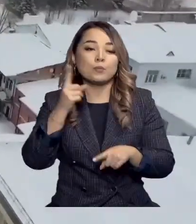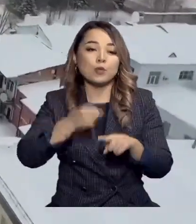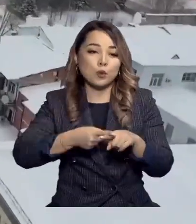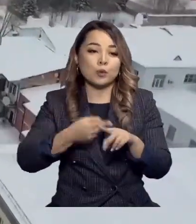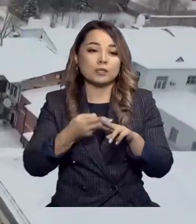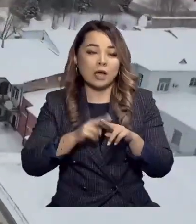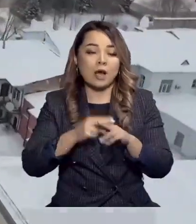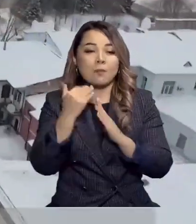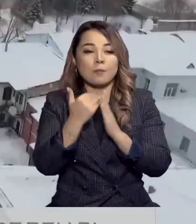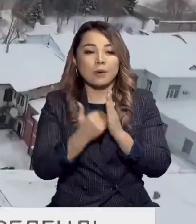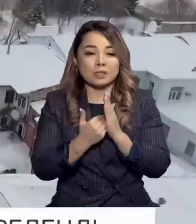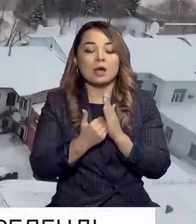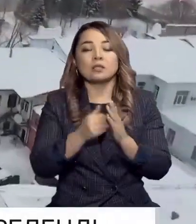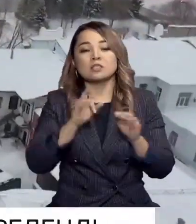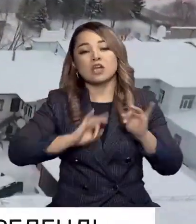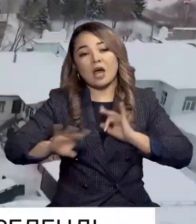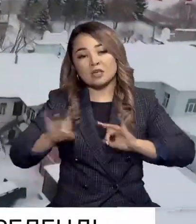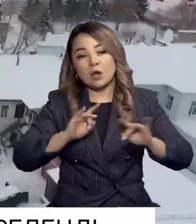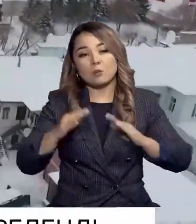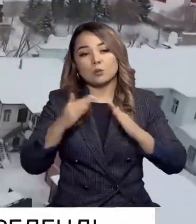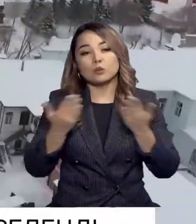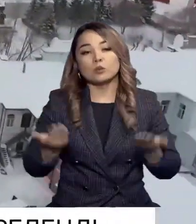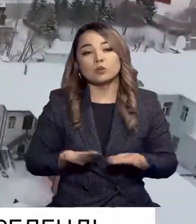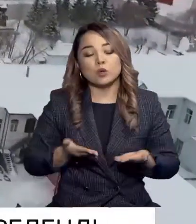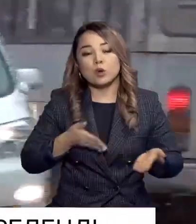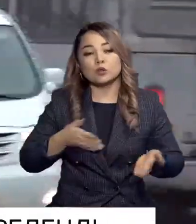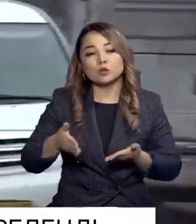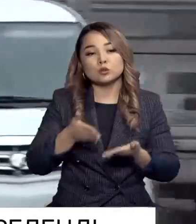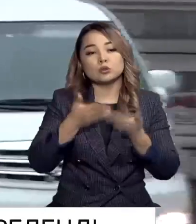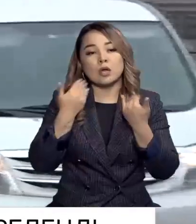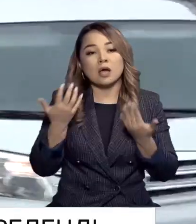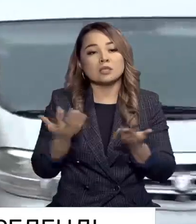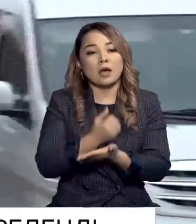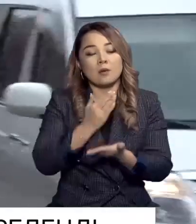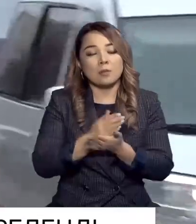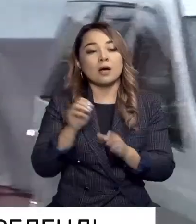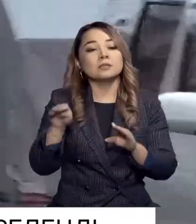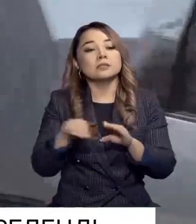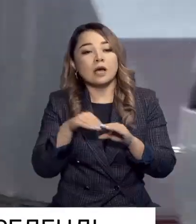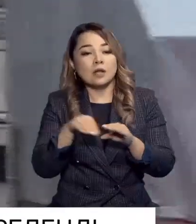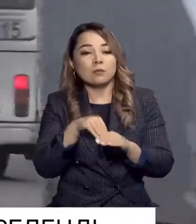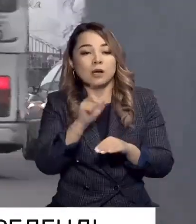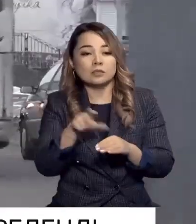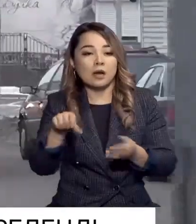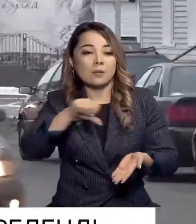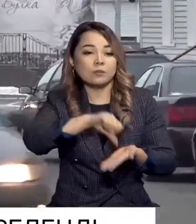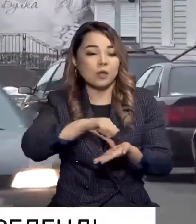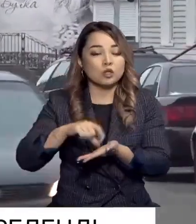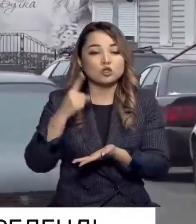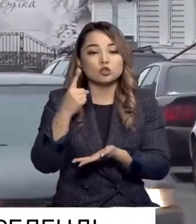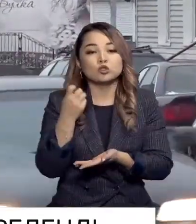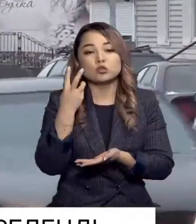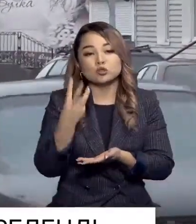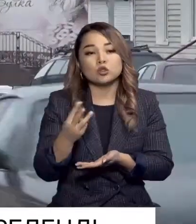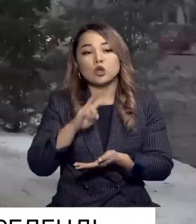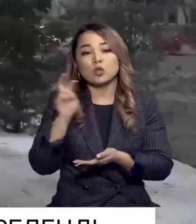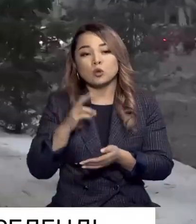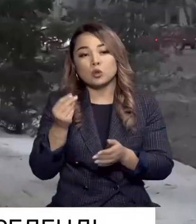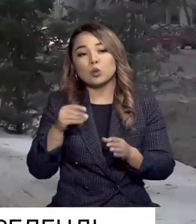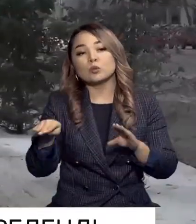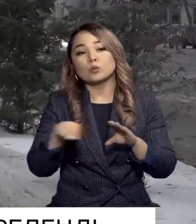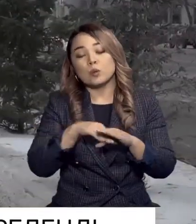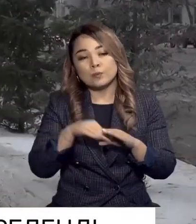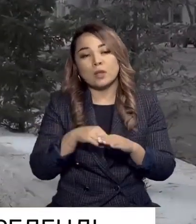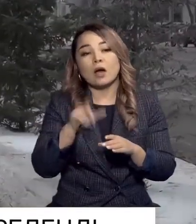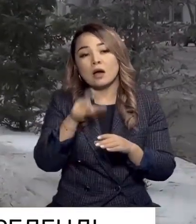бағдарламаны жарнамалап көпшілікке баспана алудың оңай жолын ұсынған. Салымшылар бағдарламаға қатысу үшін 103 доллар төлеп, ұйымға басқа адамдарды